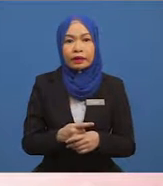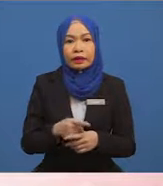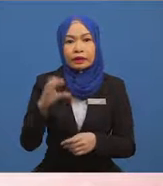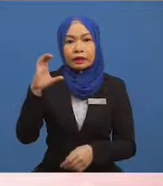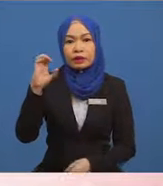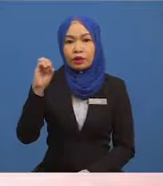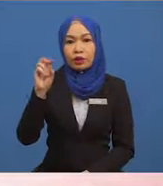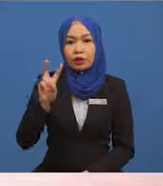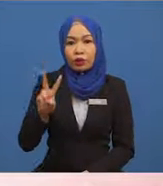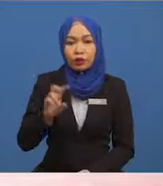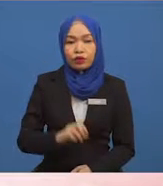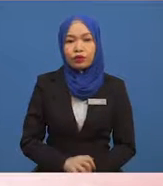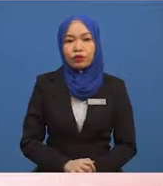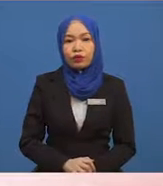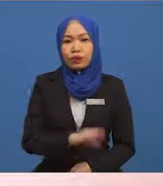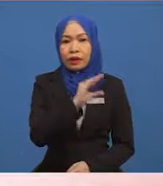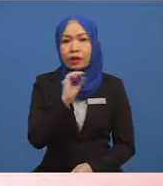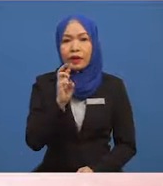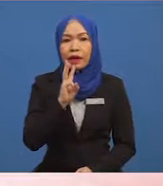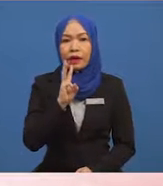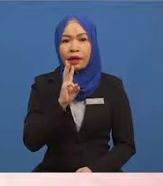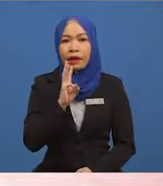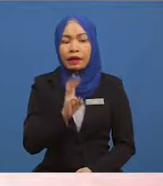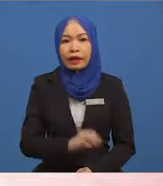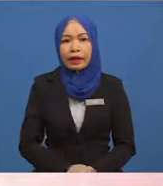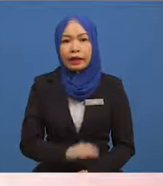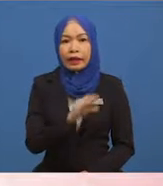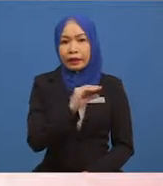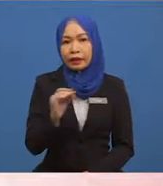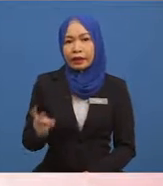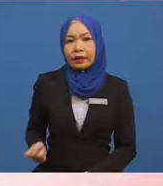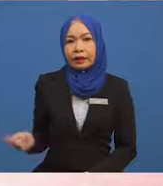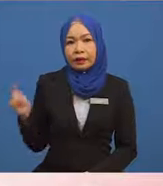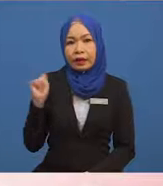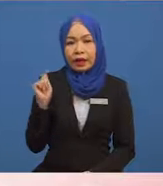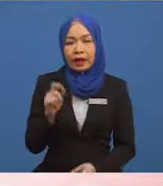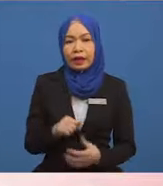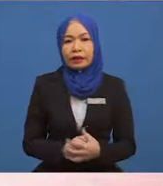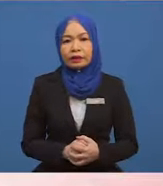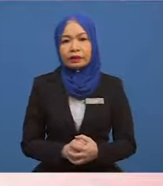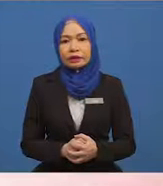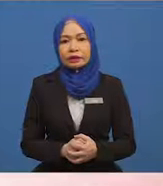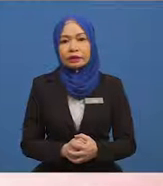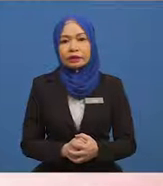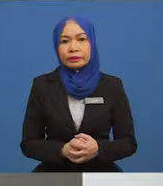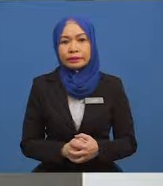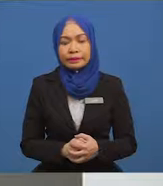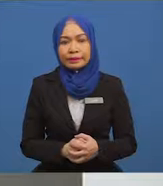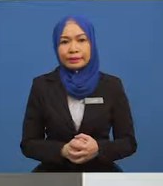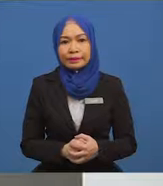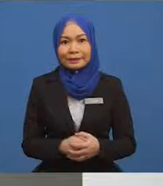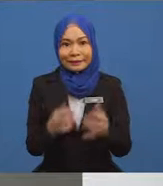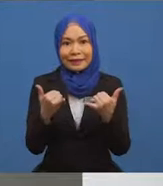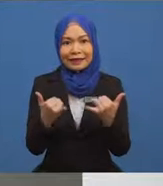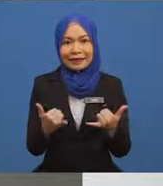laktik sudah disingkirkan, hutang oksigen dikatakan telah dibayar.